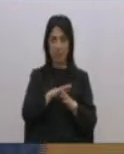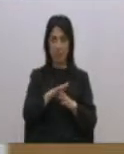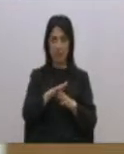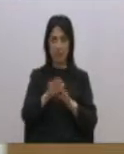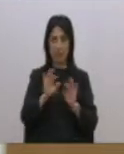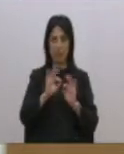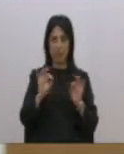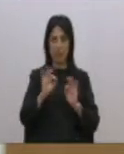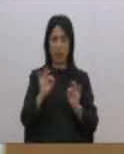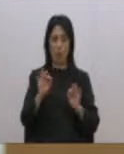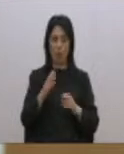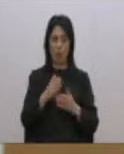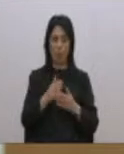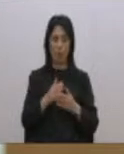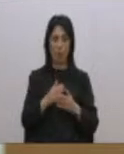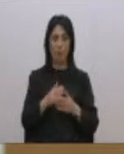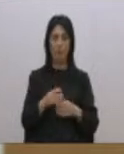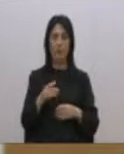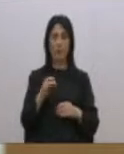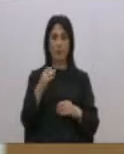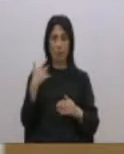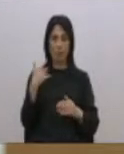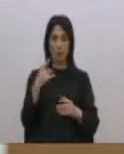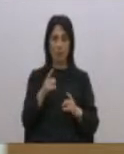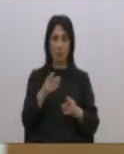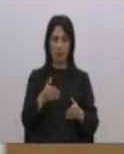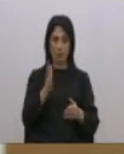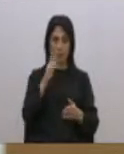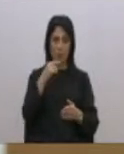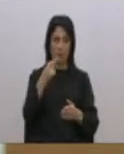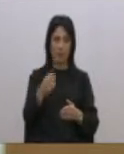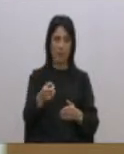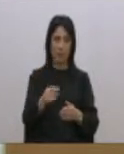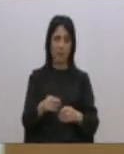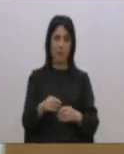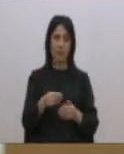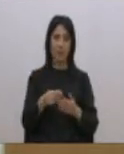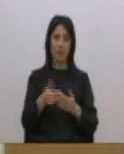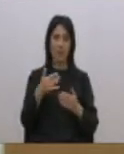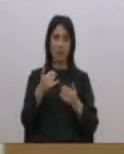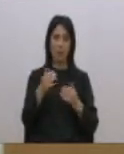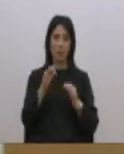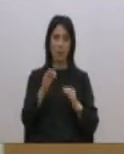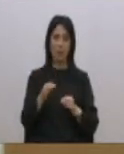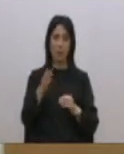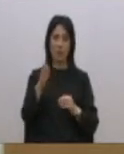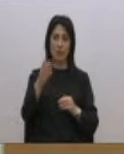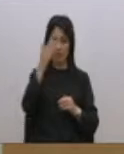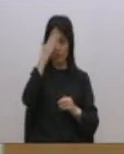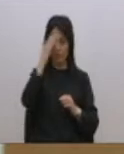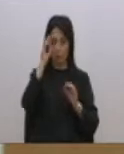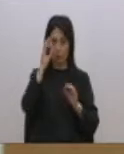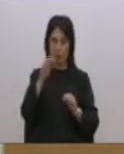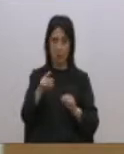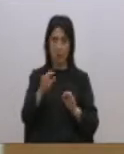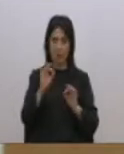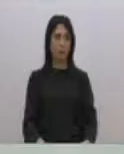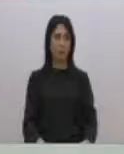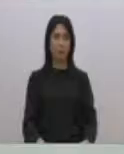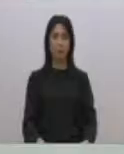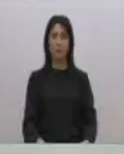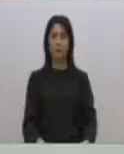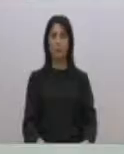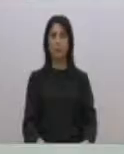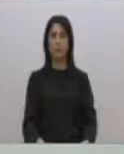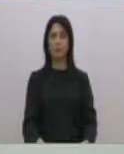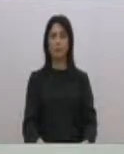sau le nici Eric Fehana, Sarsul și serialul Bașis, dar Momo Lasis, Tapasebul, Nicineba, Soreta, Ces Nici, Sora, da, Samartia, Tidima, Lup.